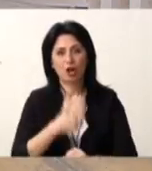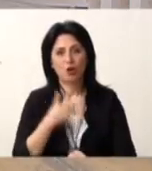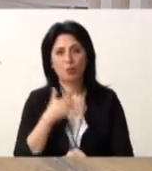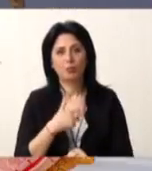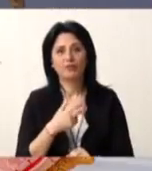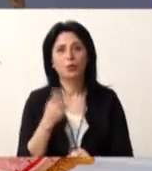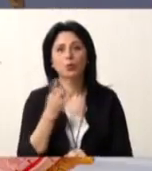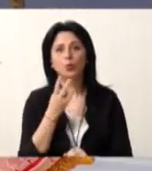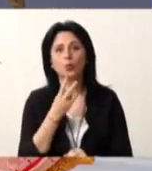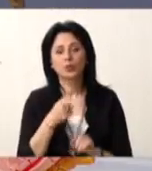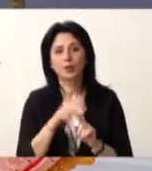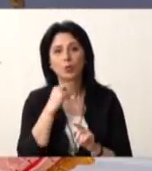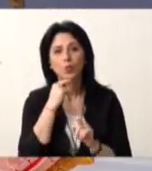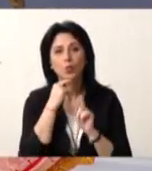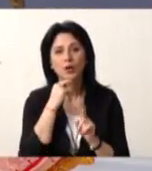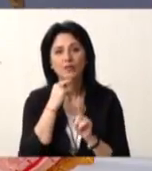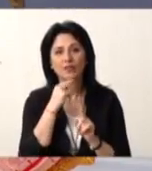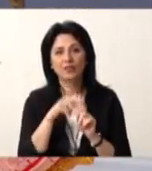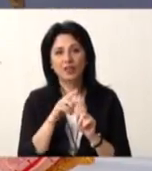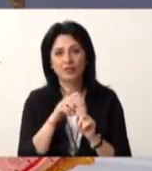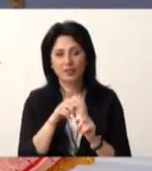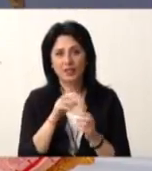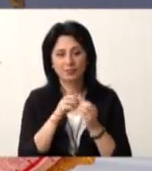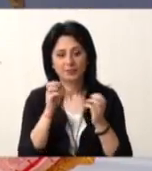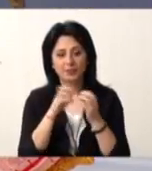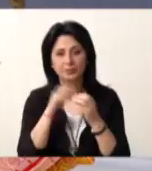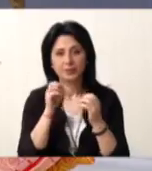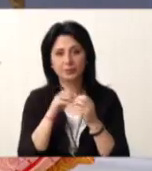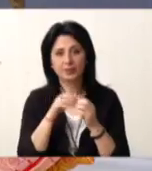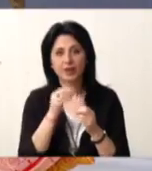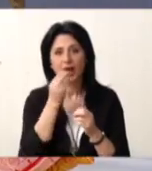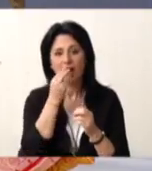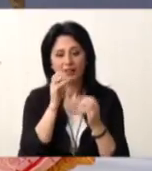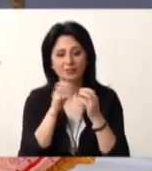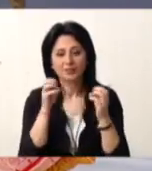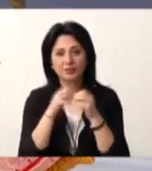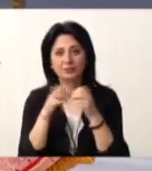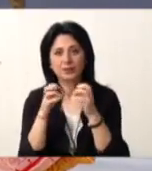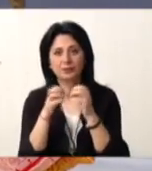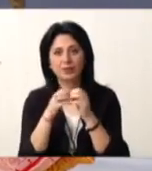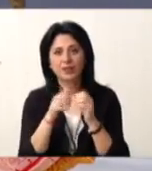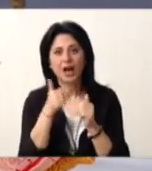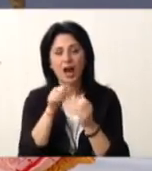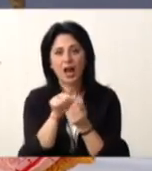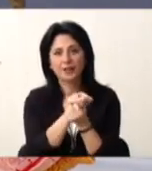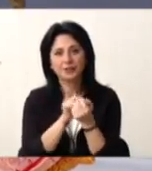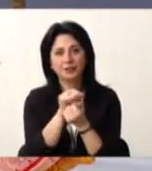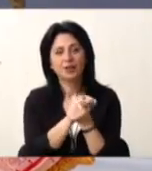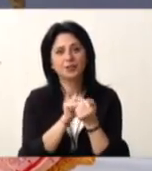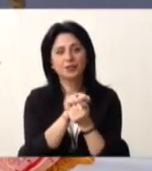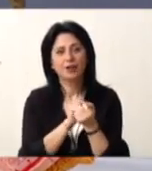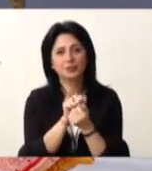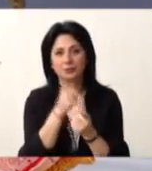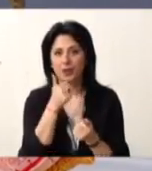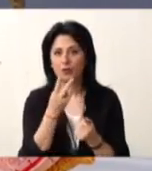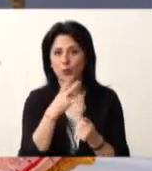უნდა მიექცეს ყურადღება დახუცმაცების პრინციპს. რაც უფრო დახუცმაცებულია საჭმელი და რაც უფრო კარგად დაღეჭილი და ნერწყვით